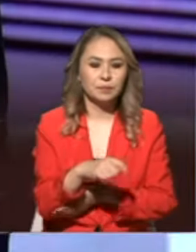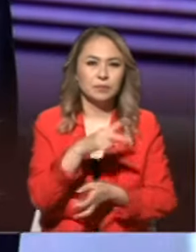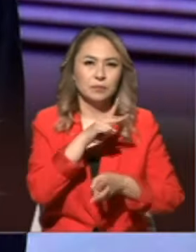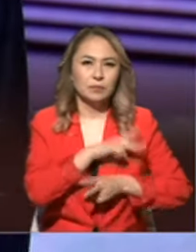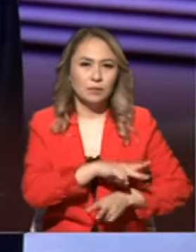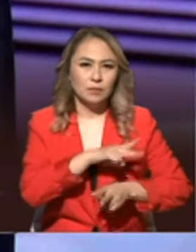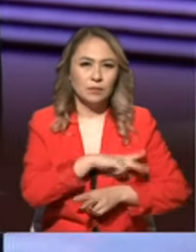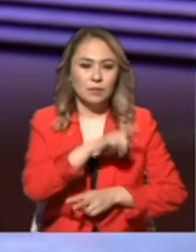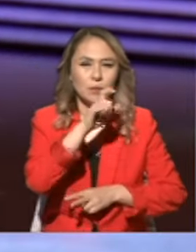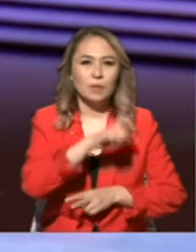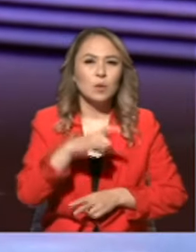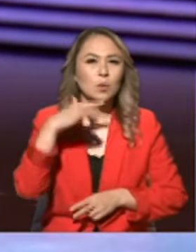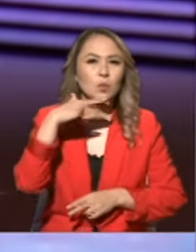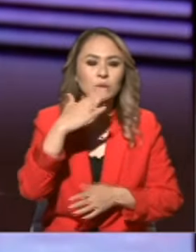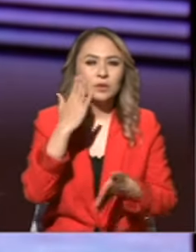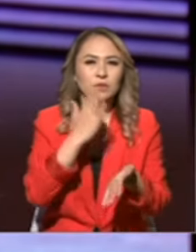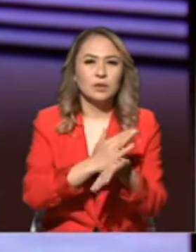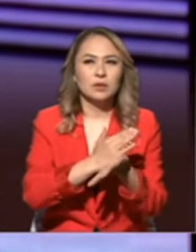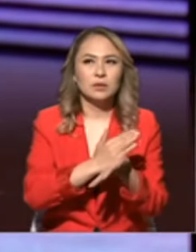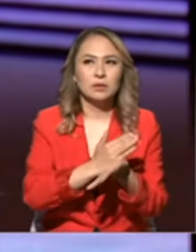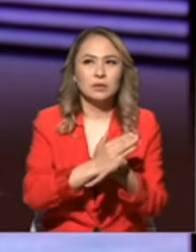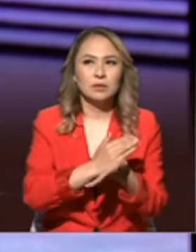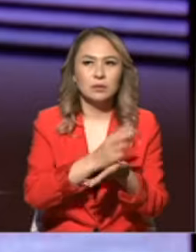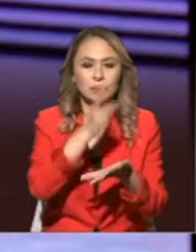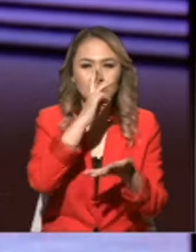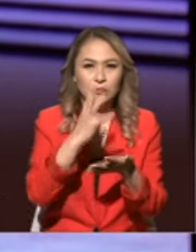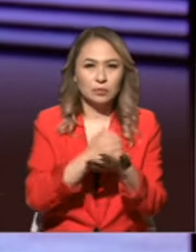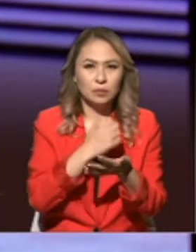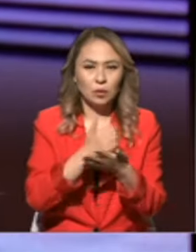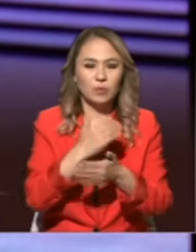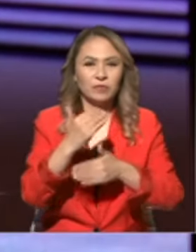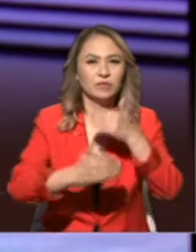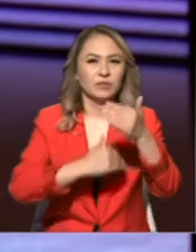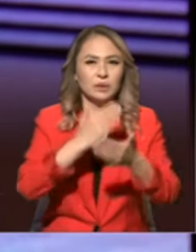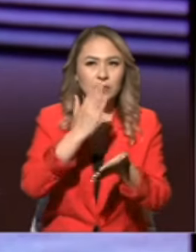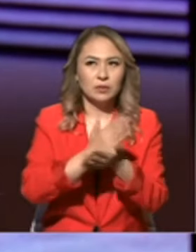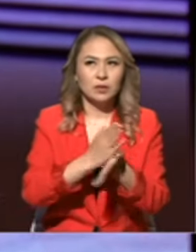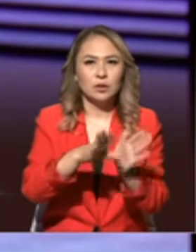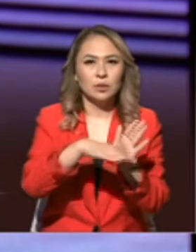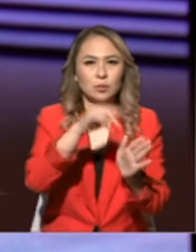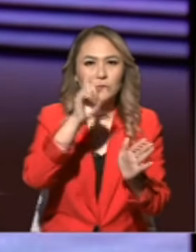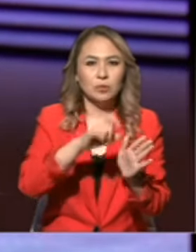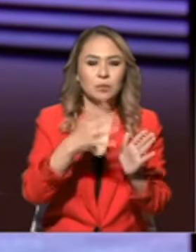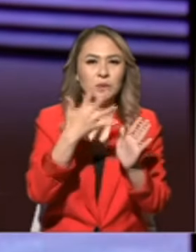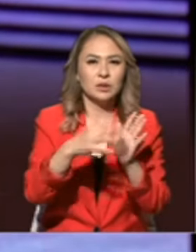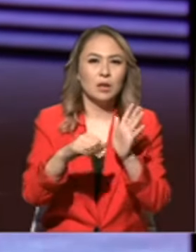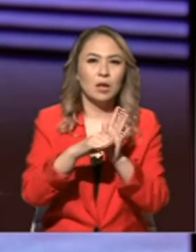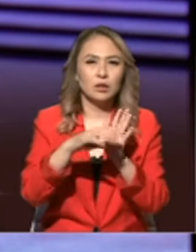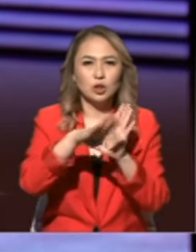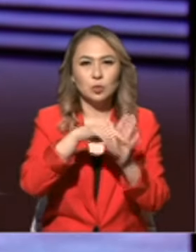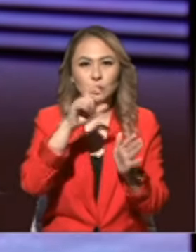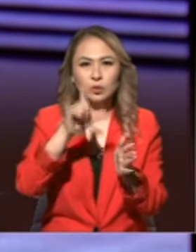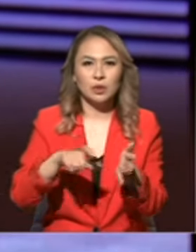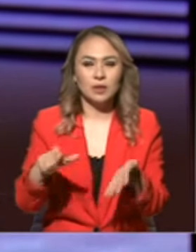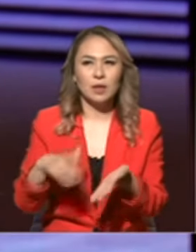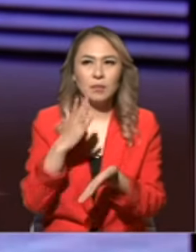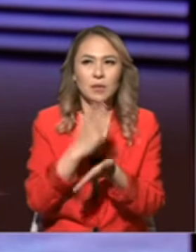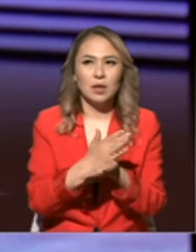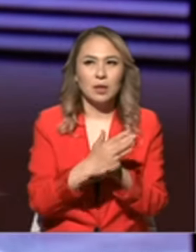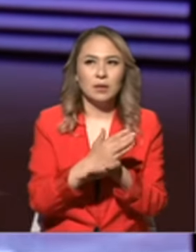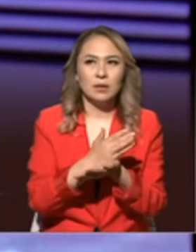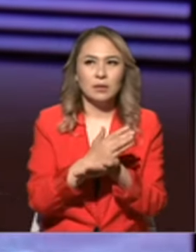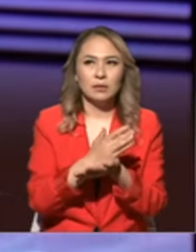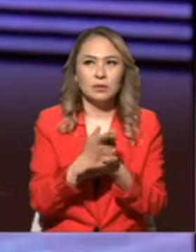етіп жатқан көптеген қандастарымыз бар. Табысқа жеткен қандастарымыз бар. Депутаттардың ішінде 5-6 депутаттарымыз жүр. Яғни бұл